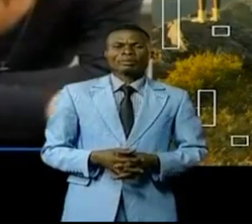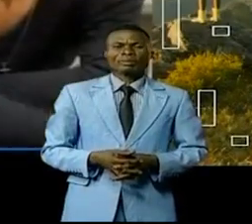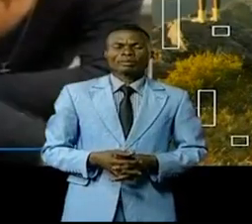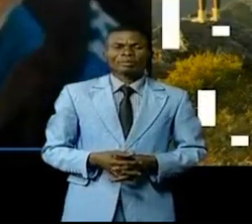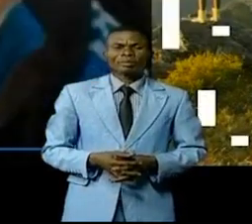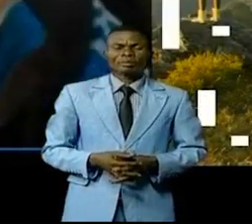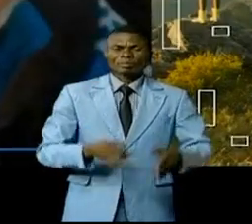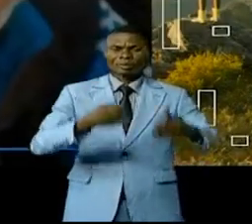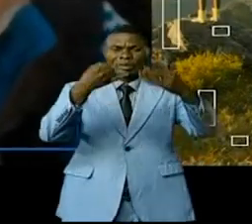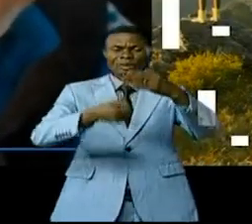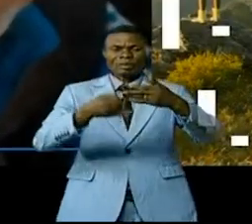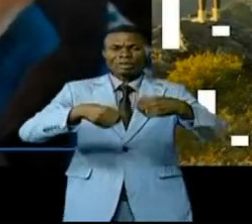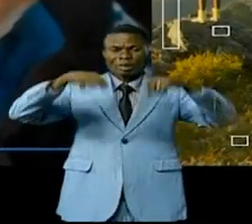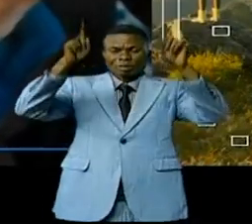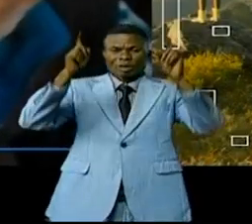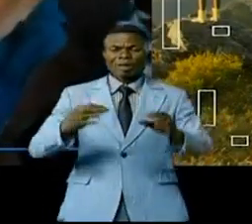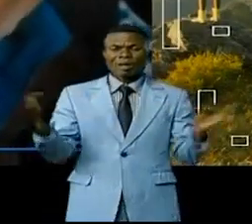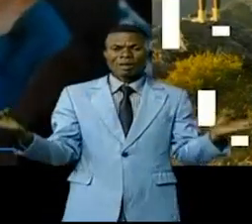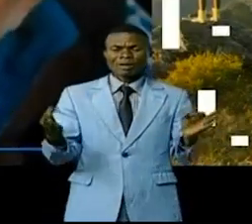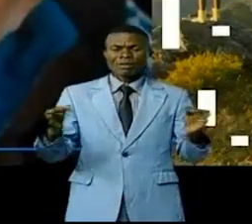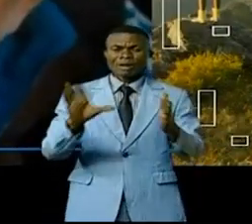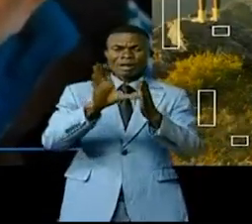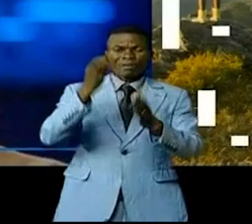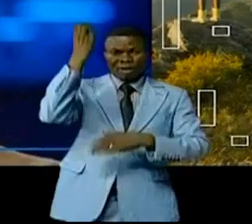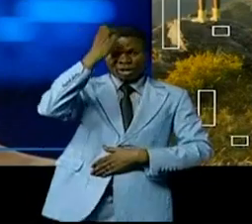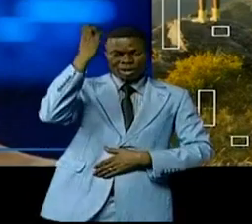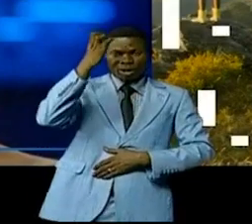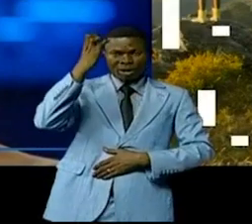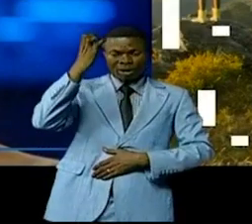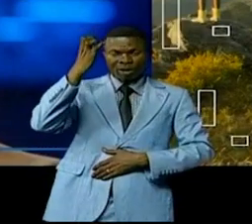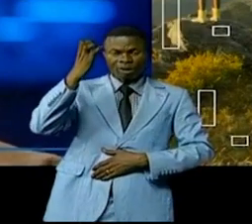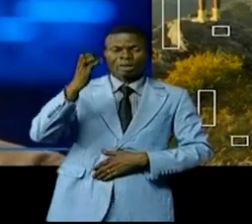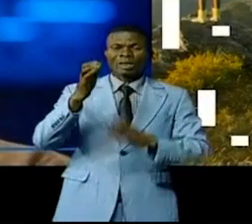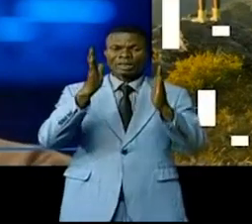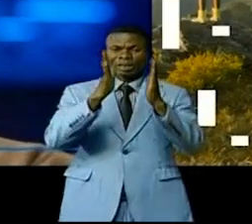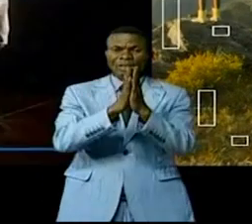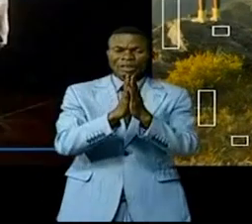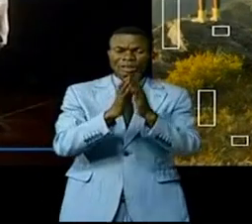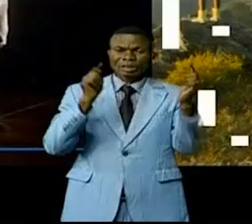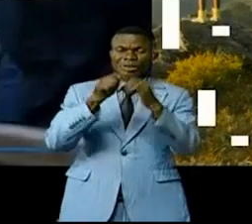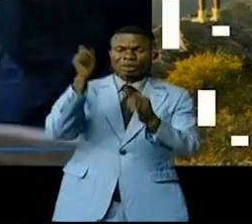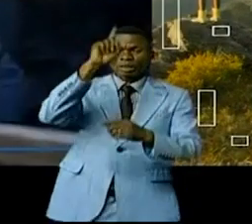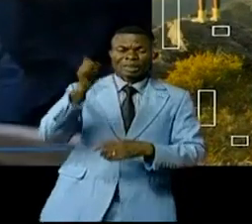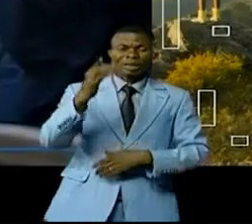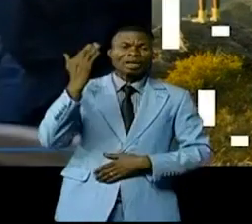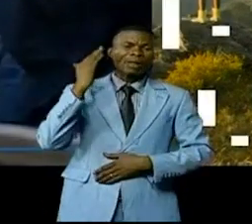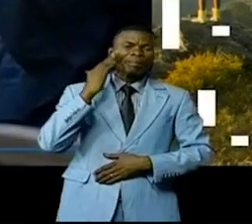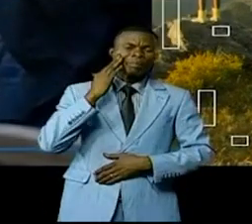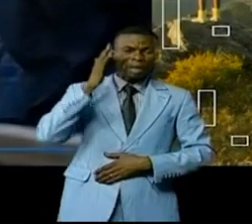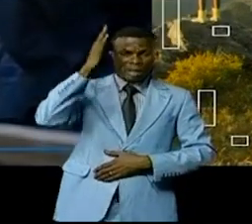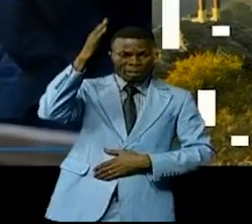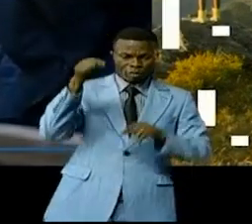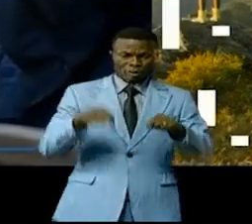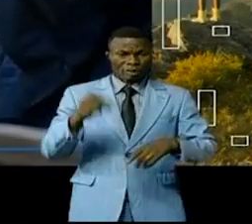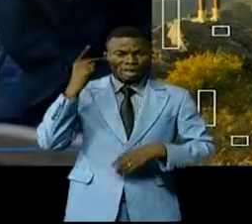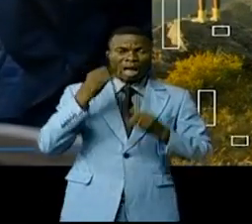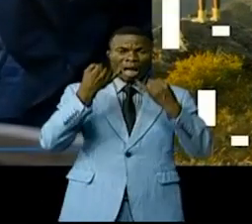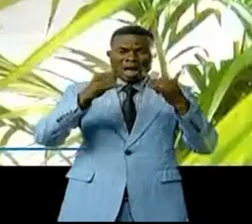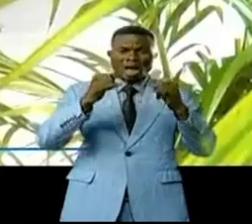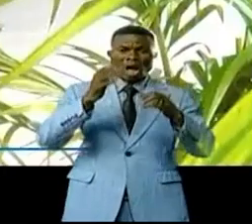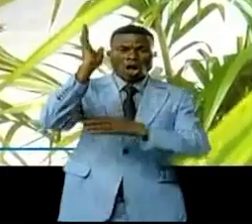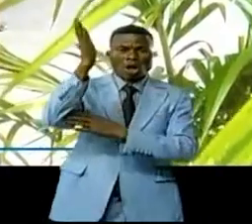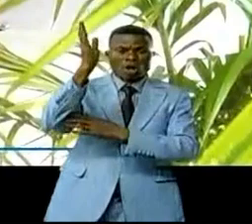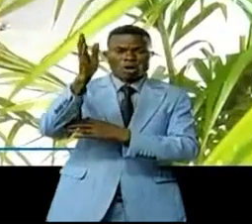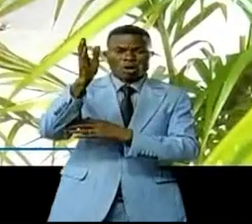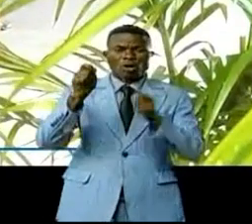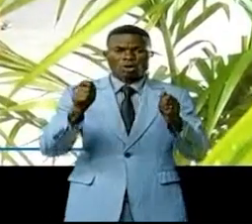La sixième édition du Festival du film européen se tiendra du 10 au 30 mai prochain à Kinshasa. Annonce faite au cours d'une conférence de